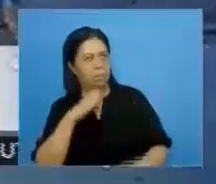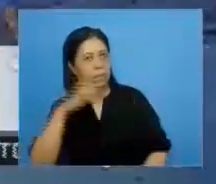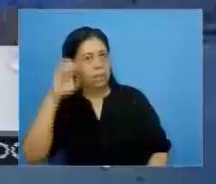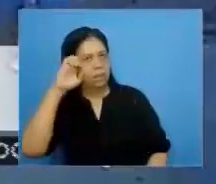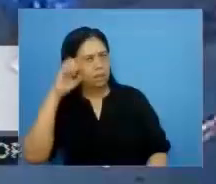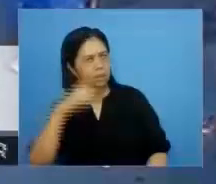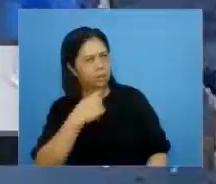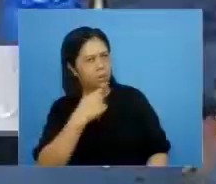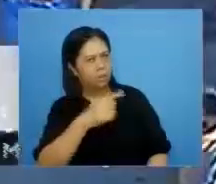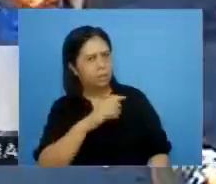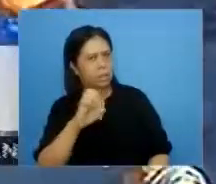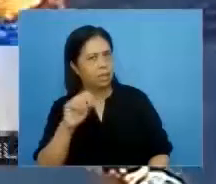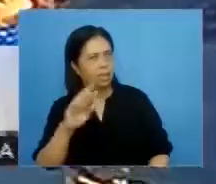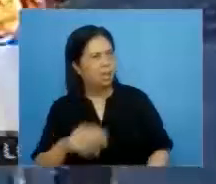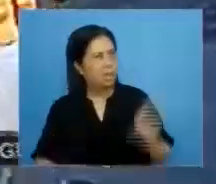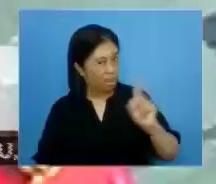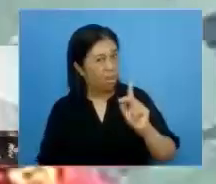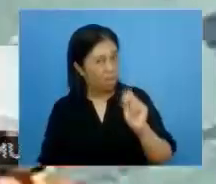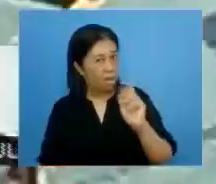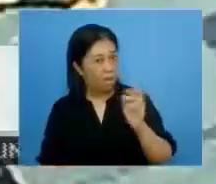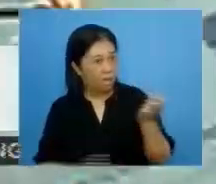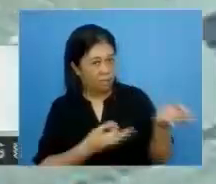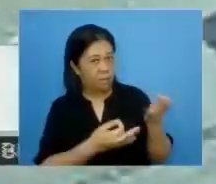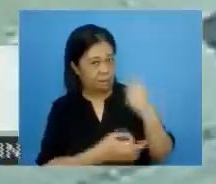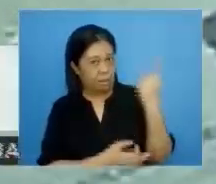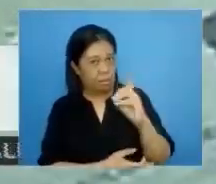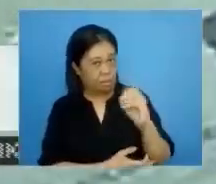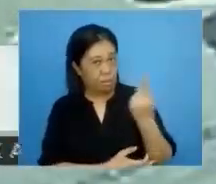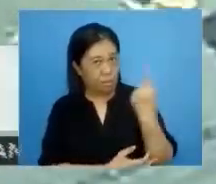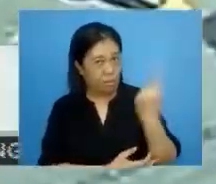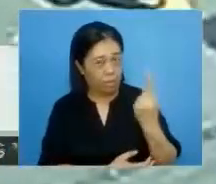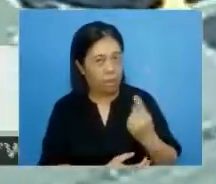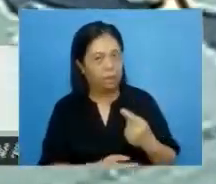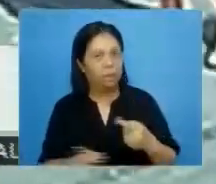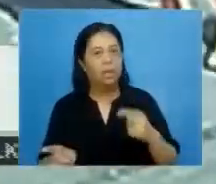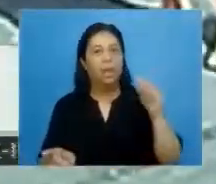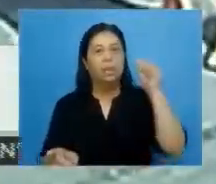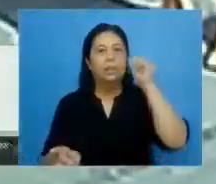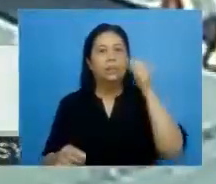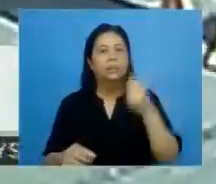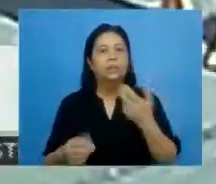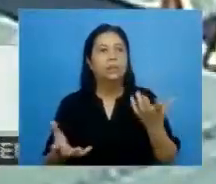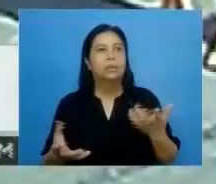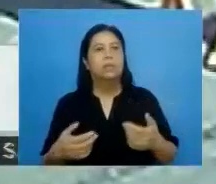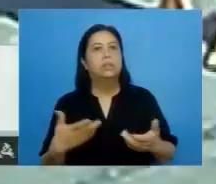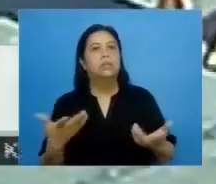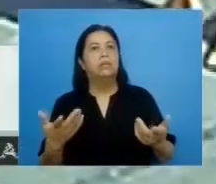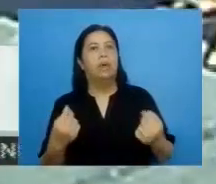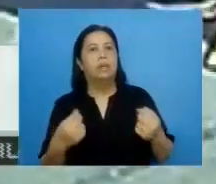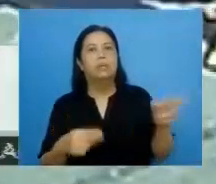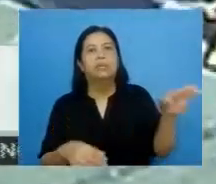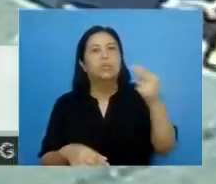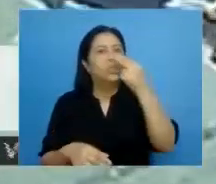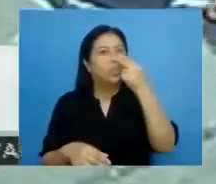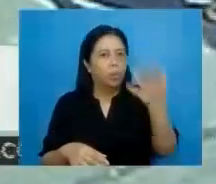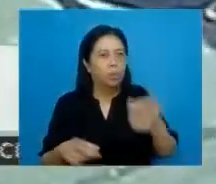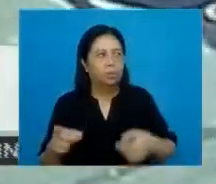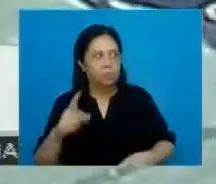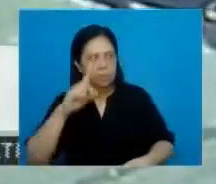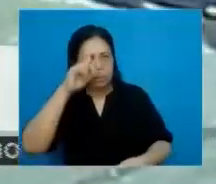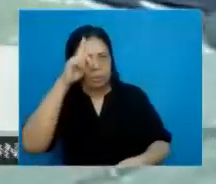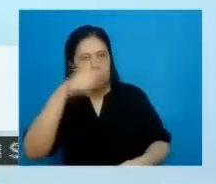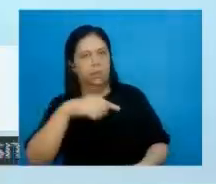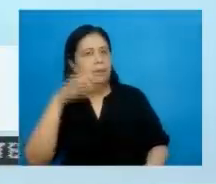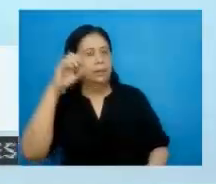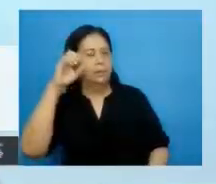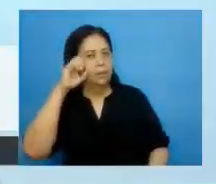niya, ano, kare-kare, papakain mo sa aso lang? Si Arsenio, sinakyan niya po yung ano ni Enrique. Sabi